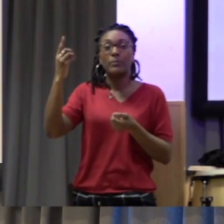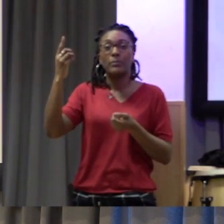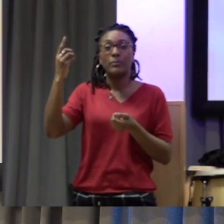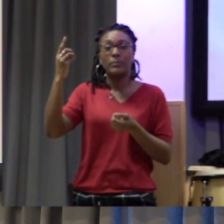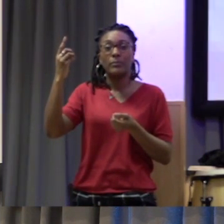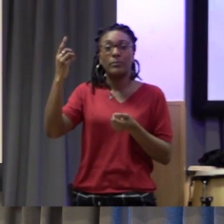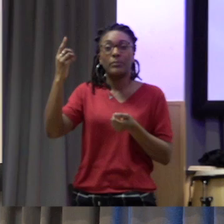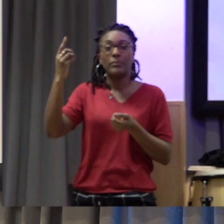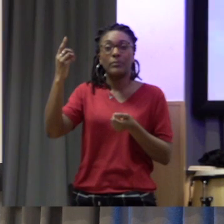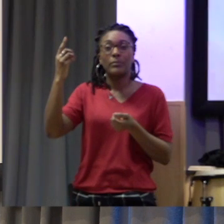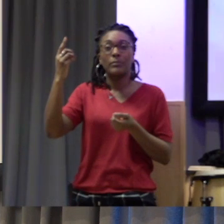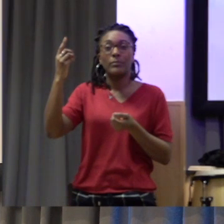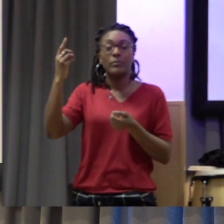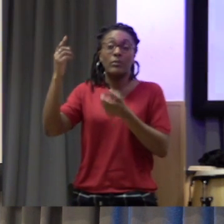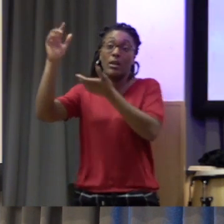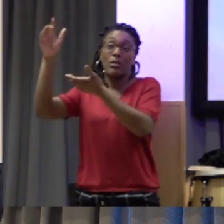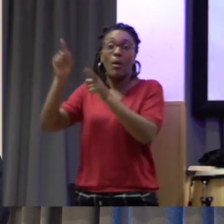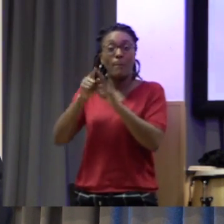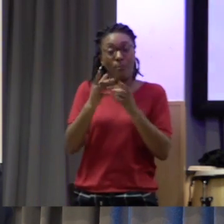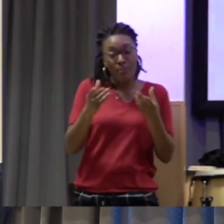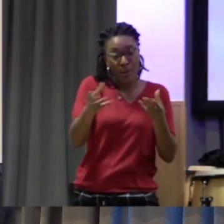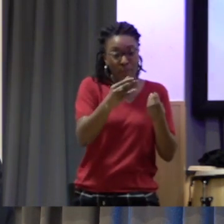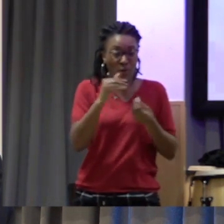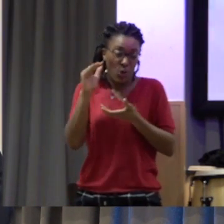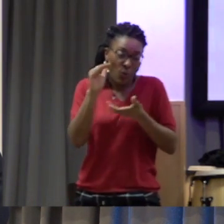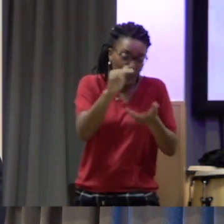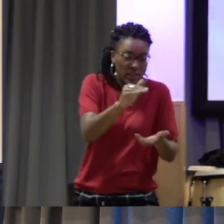à un peuple et confié à un autre peuple,